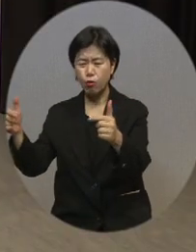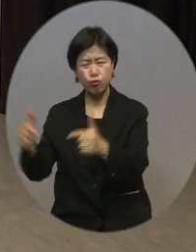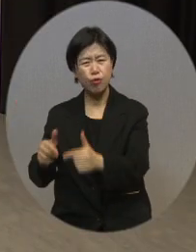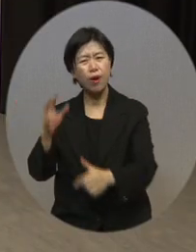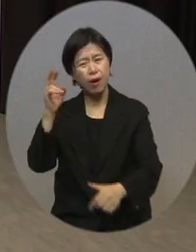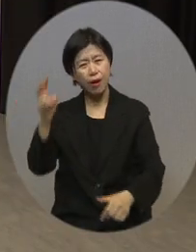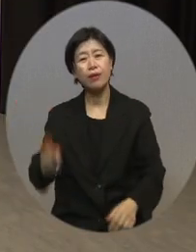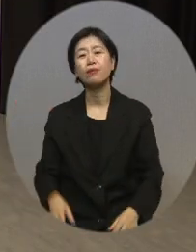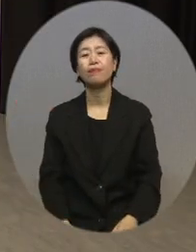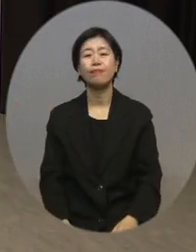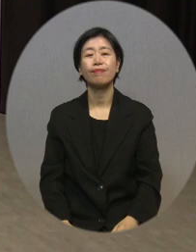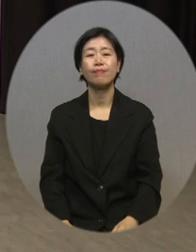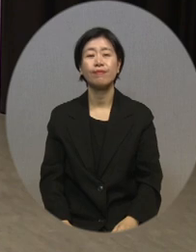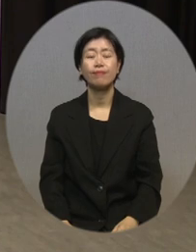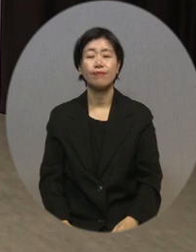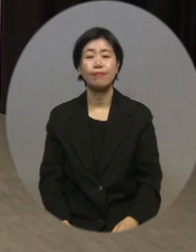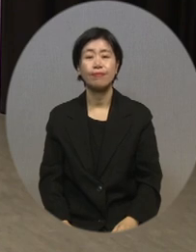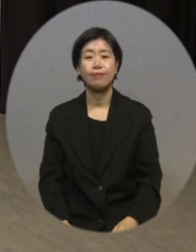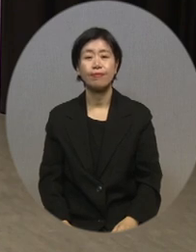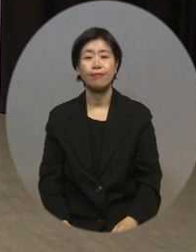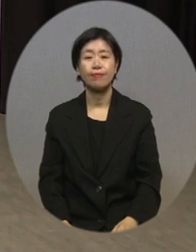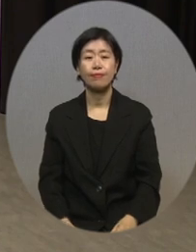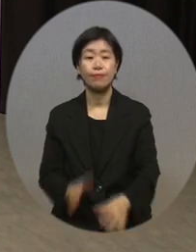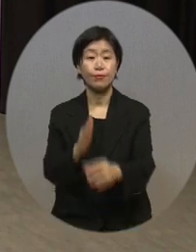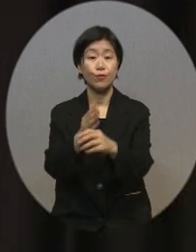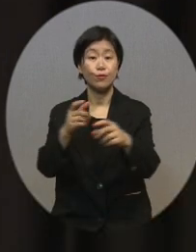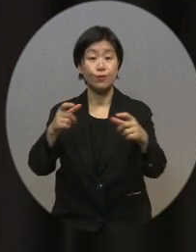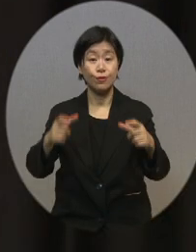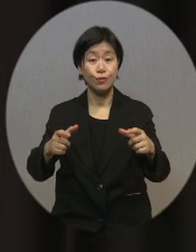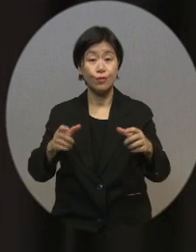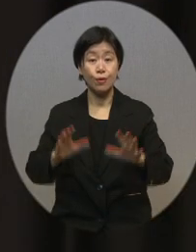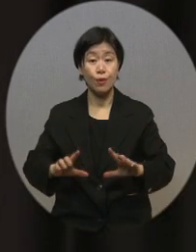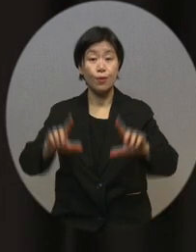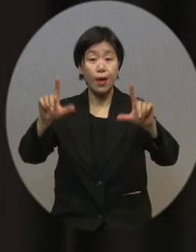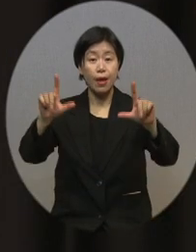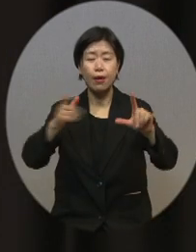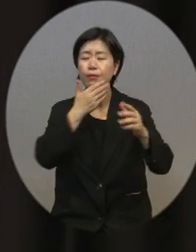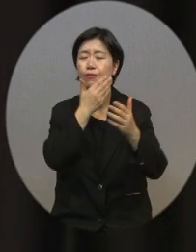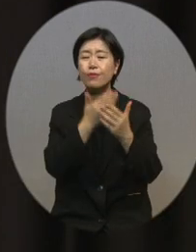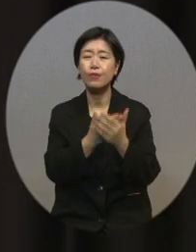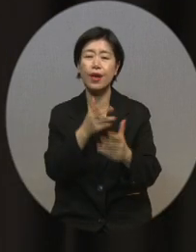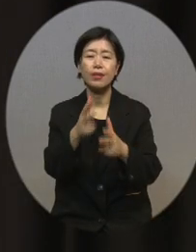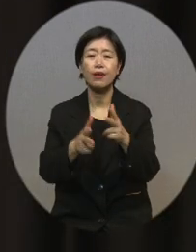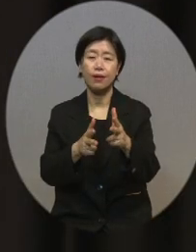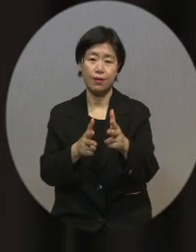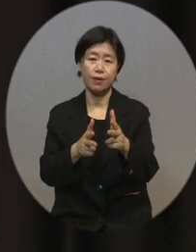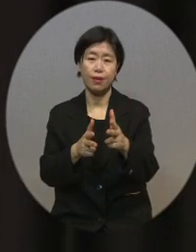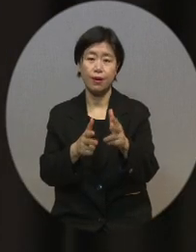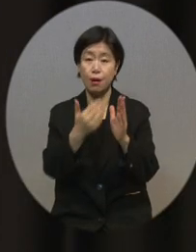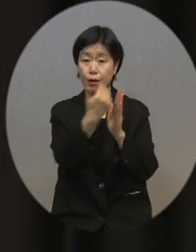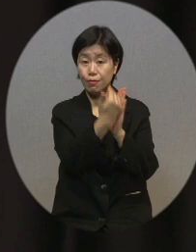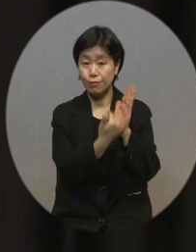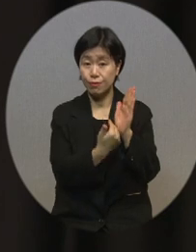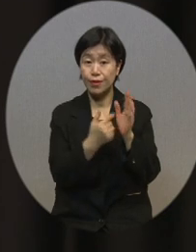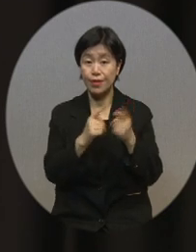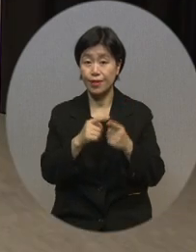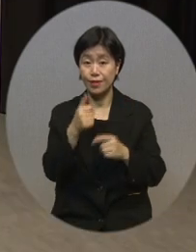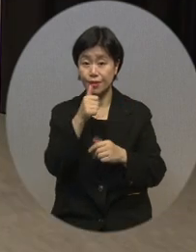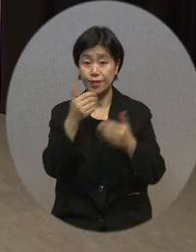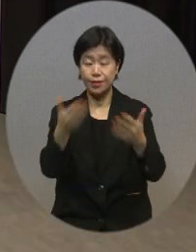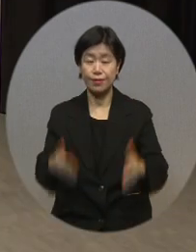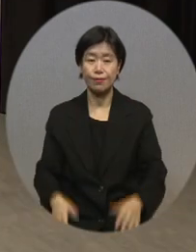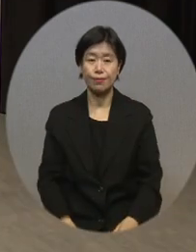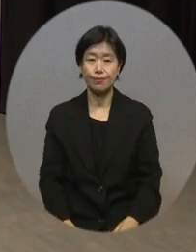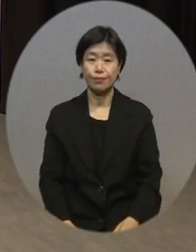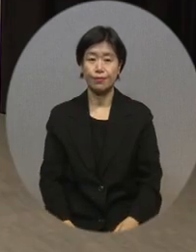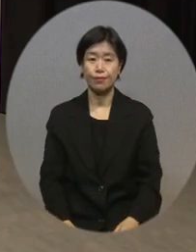어느 정도 시간이 된 것 같아서 네. 중구의 올해 중점 사업은 뭔지 좀 소개 좀 해주시죠. 예,